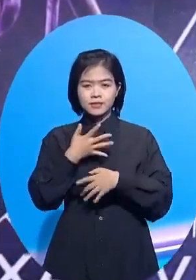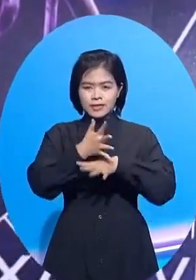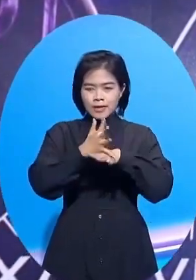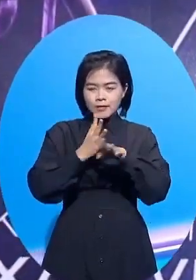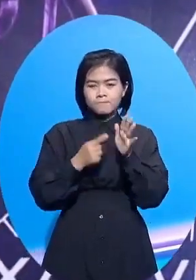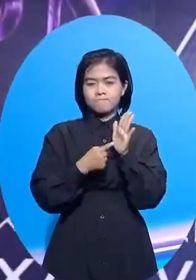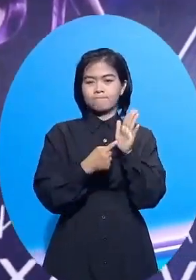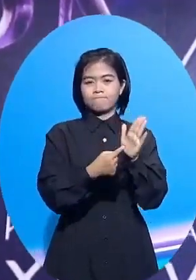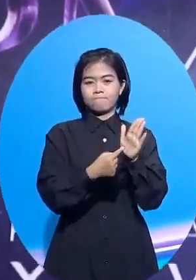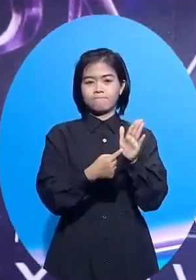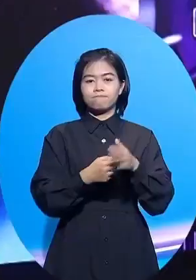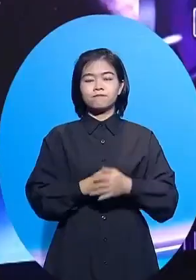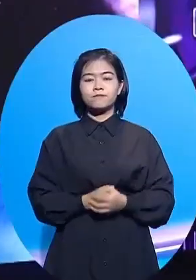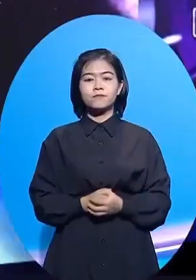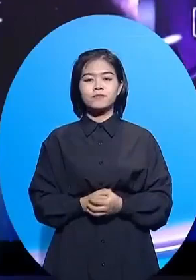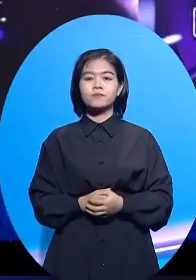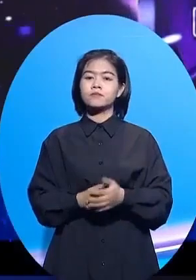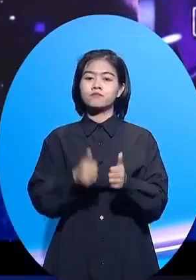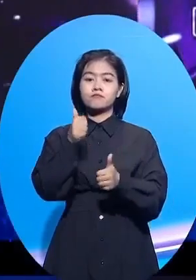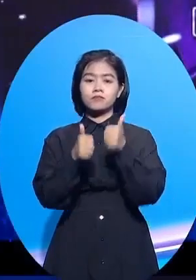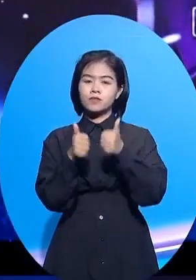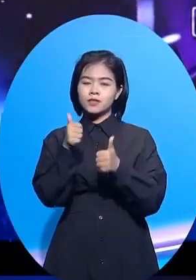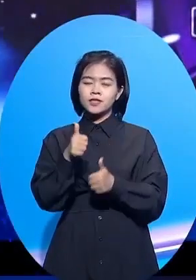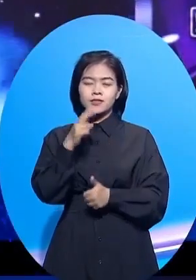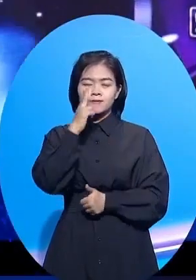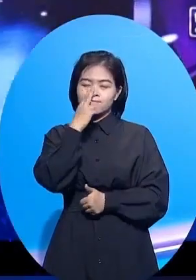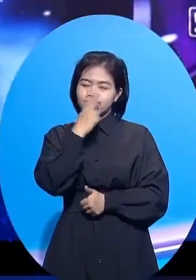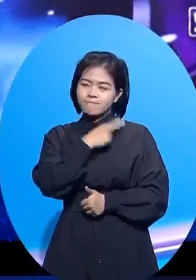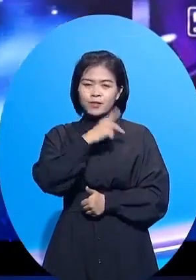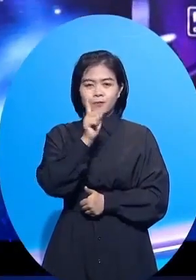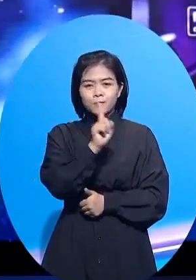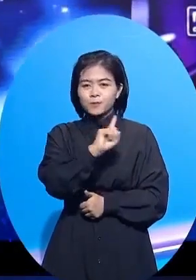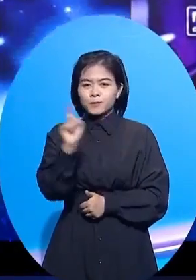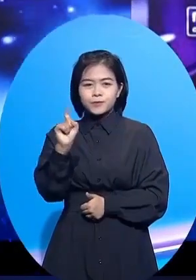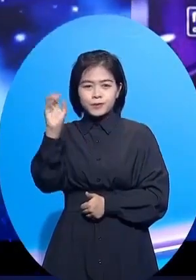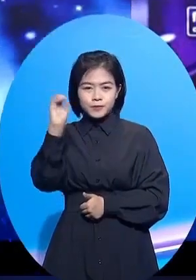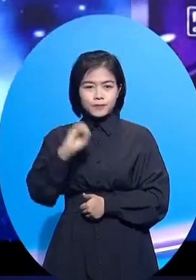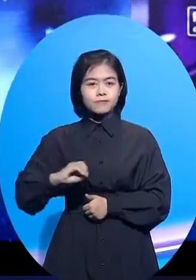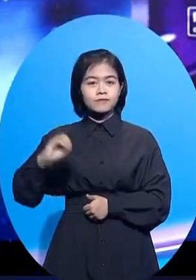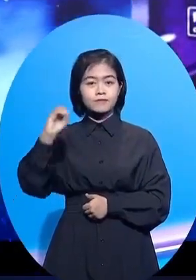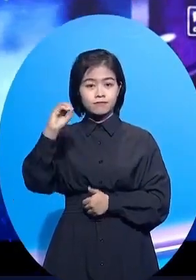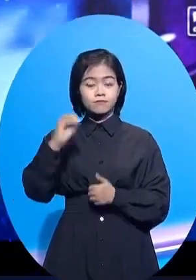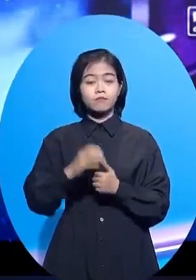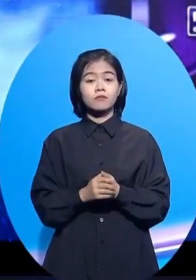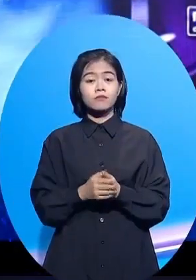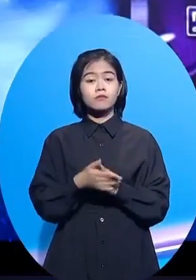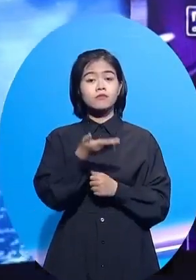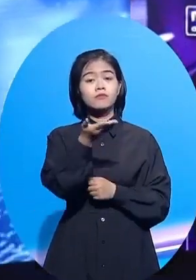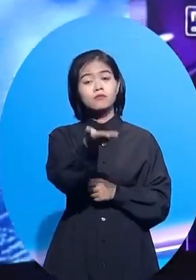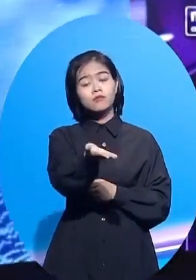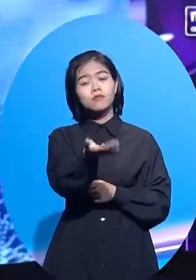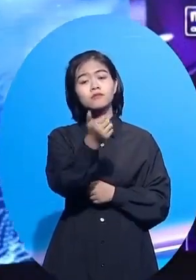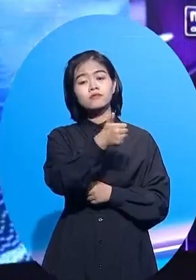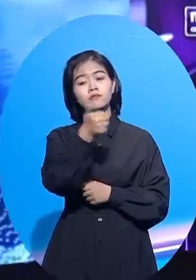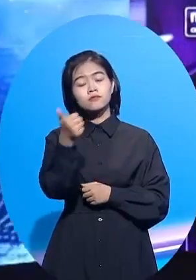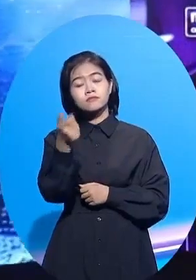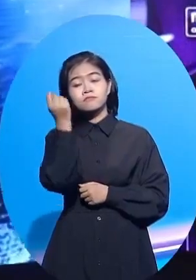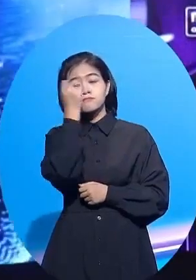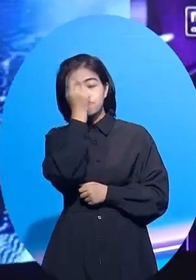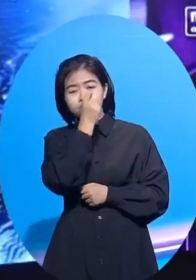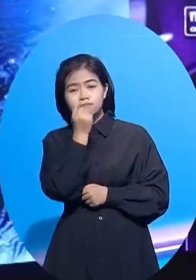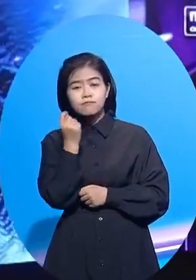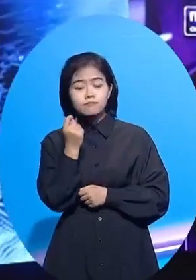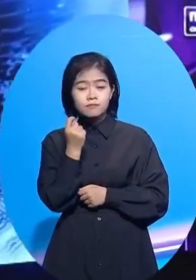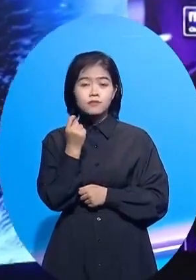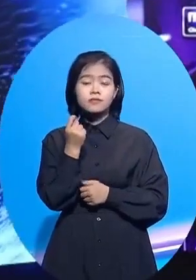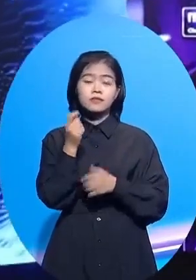mình. Đây là một cuộc thi hoàn toàn thuần Việt. Đây là sân chơi để cho các thí sinh, những người làm nghề phun xăm thẩm mỹ có cơ hội